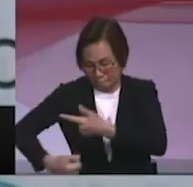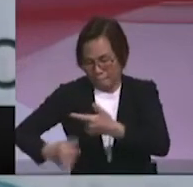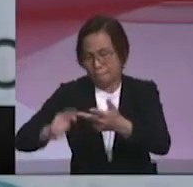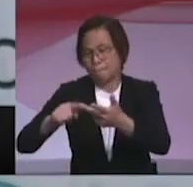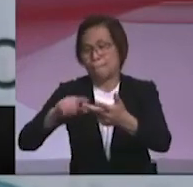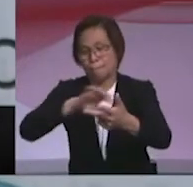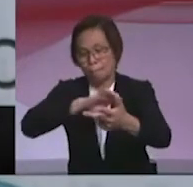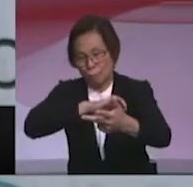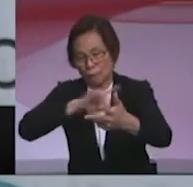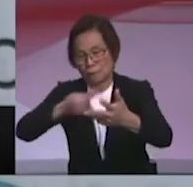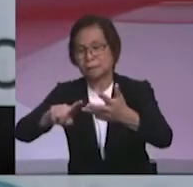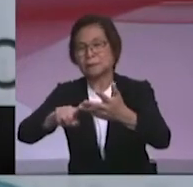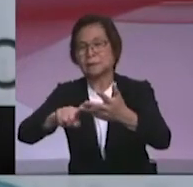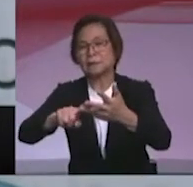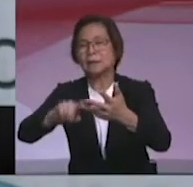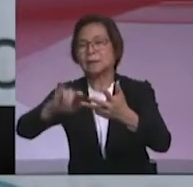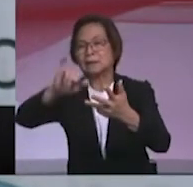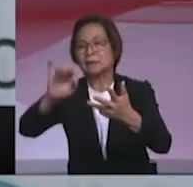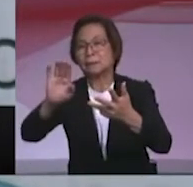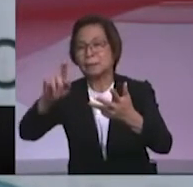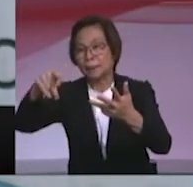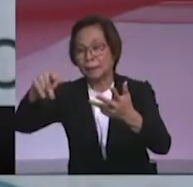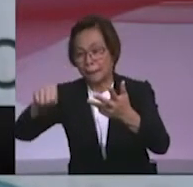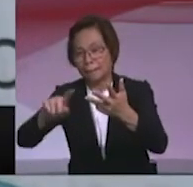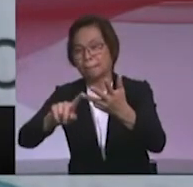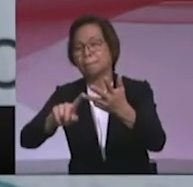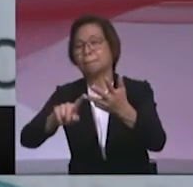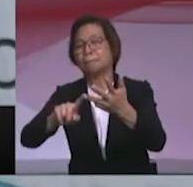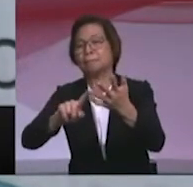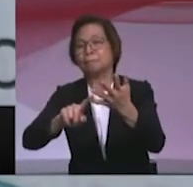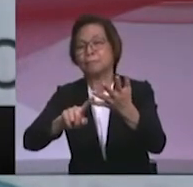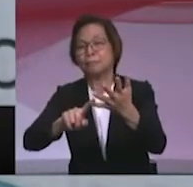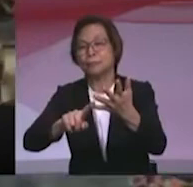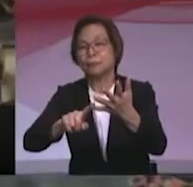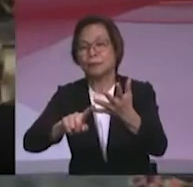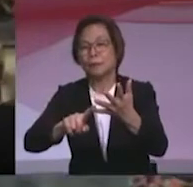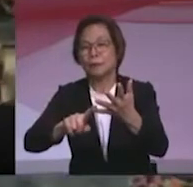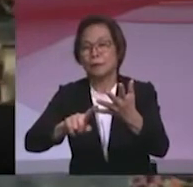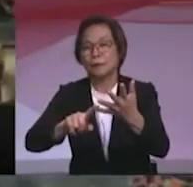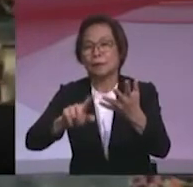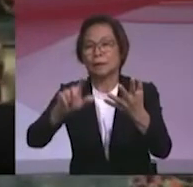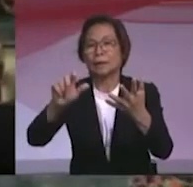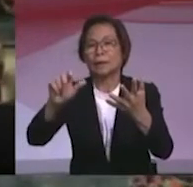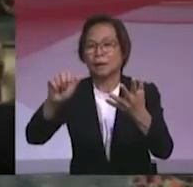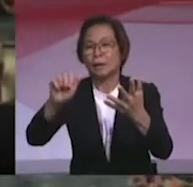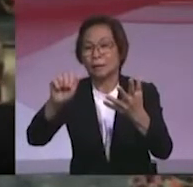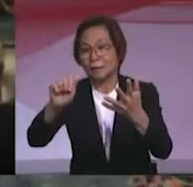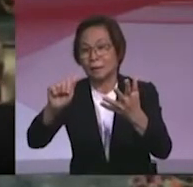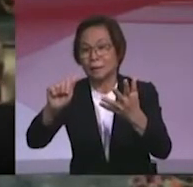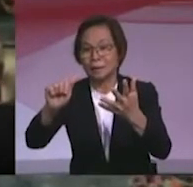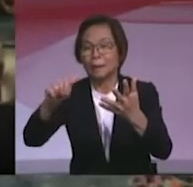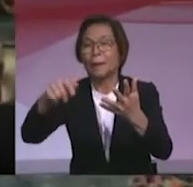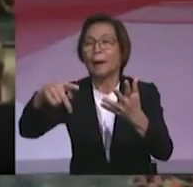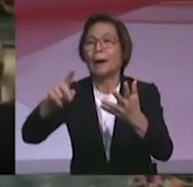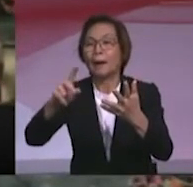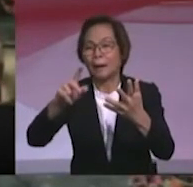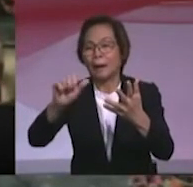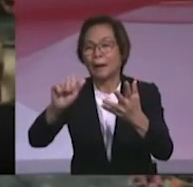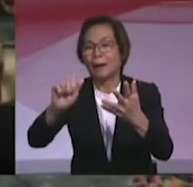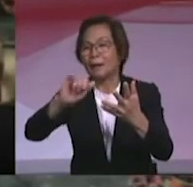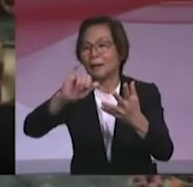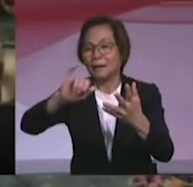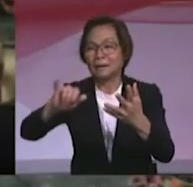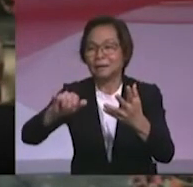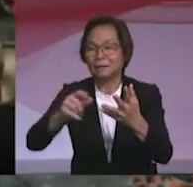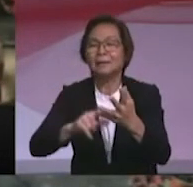Diraja Malaysia, Jabatan Bomba dan Penyelamat Malaysia, Angkatan Pertahanan Awam Malaysia, Jabatan Kebajikan